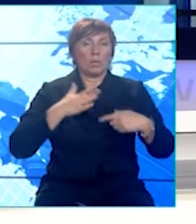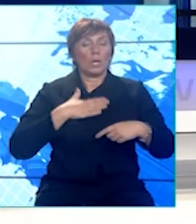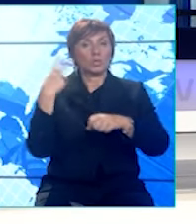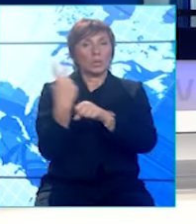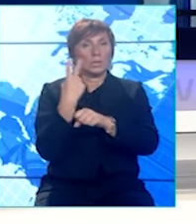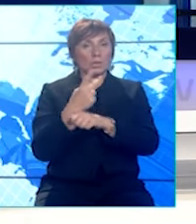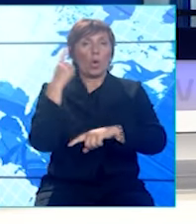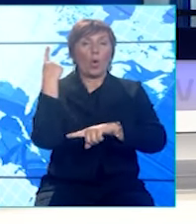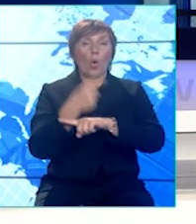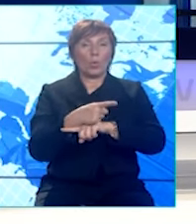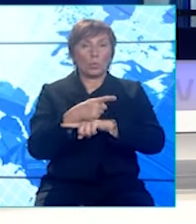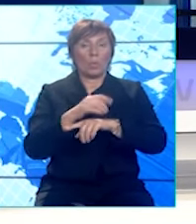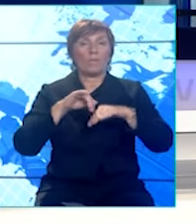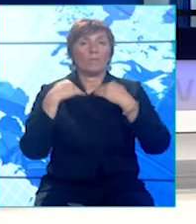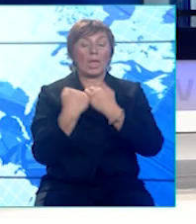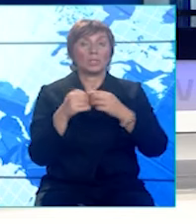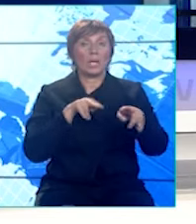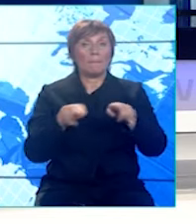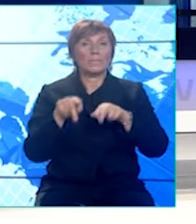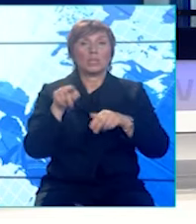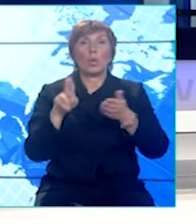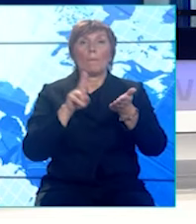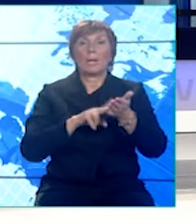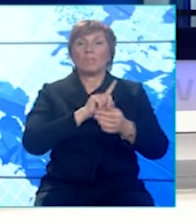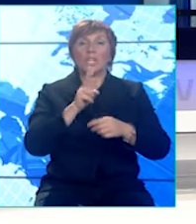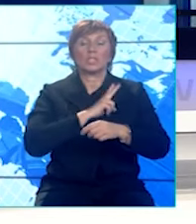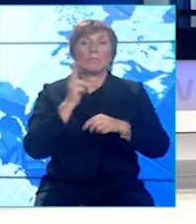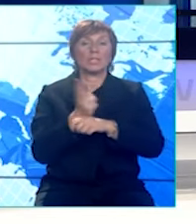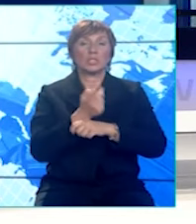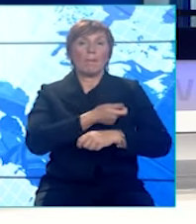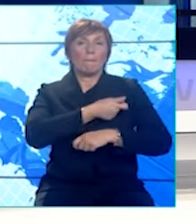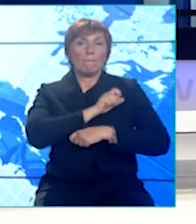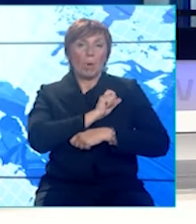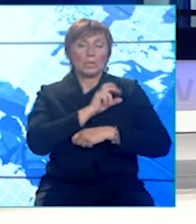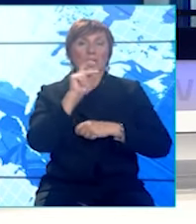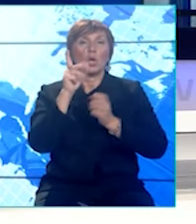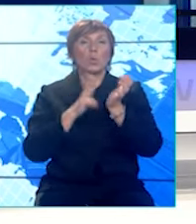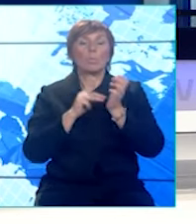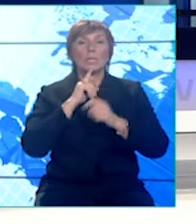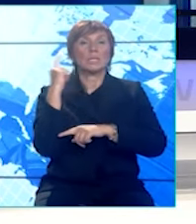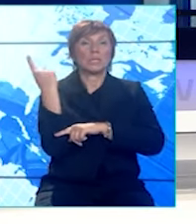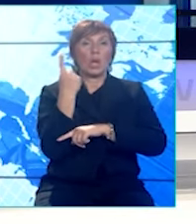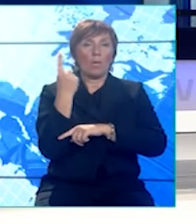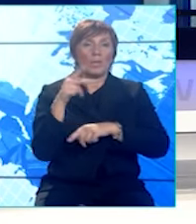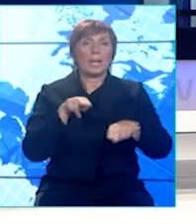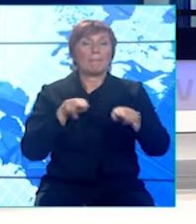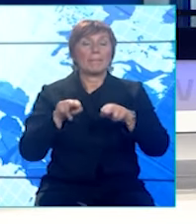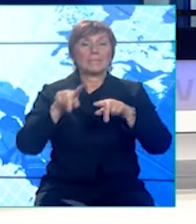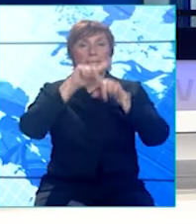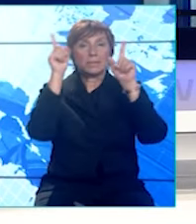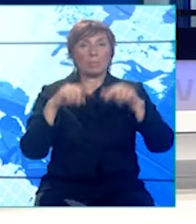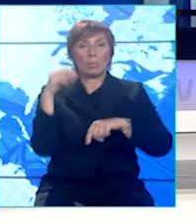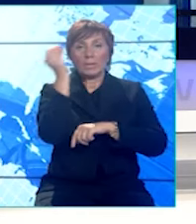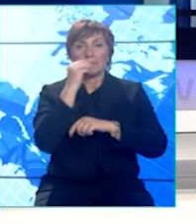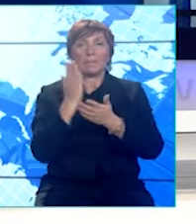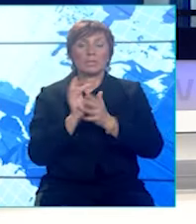zemlji. Odlukom Vijeća ministara to pravo neće imati državljani Poljske, Rumunije i Slovenije. Ministri iz Republike Srpske